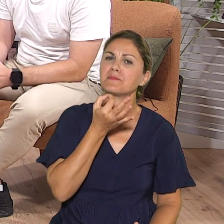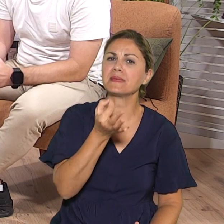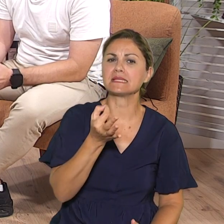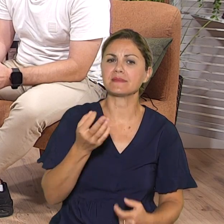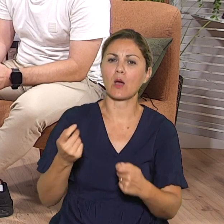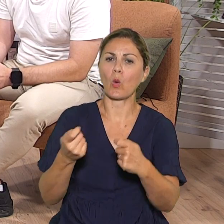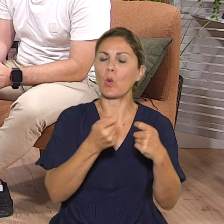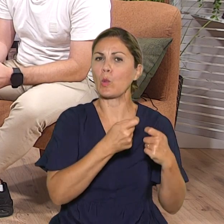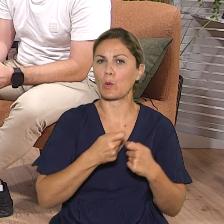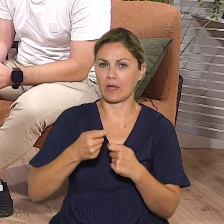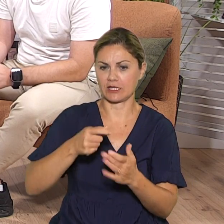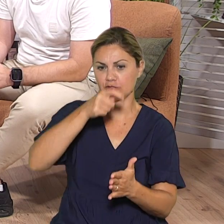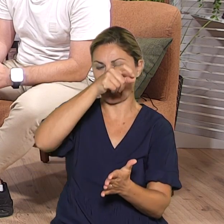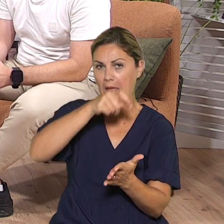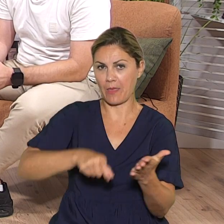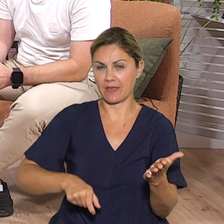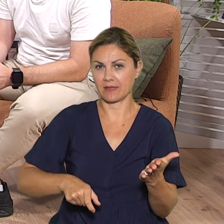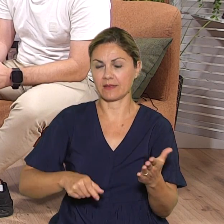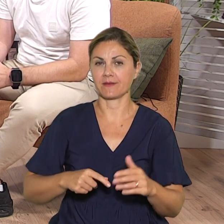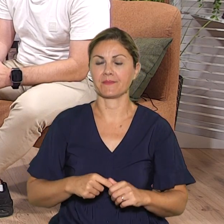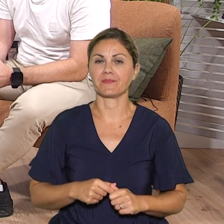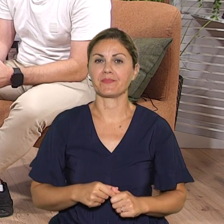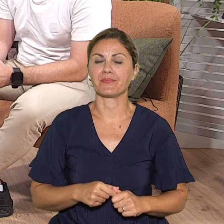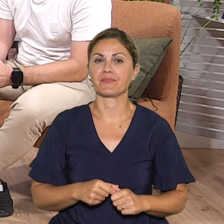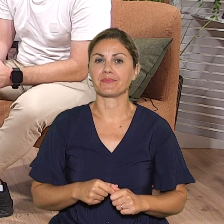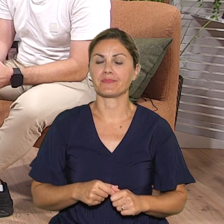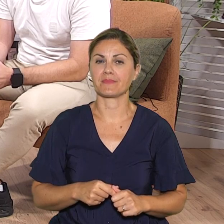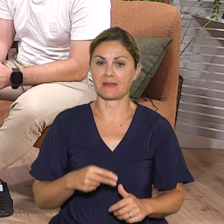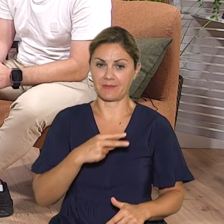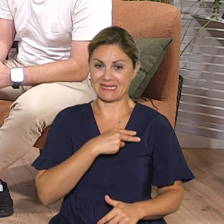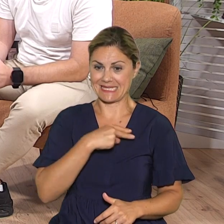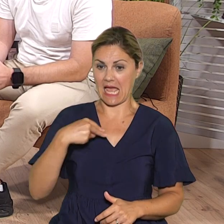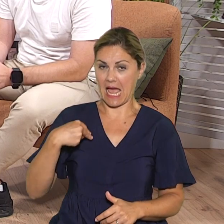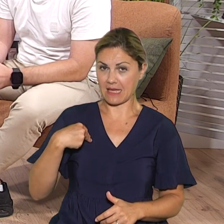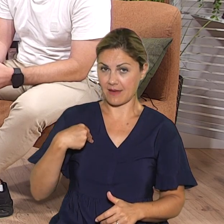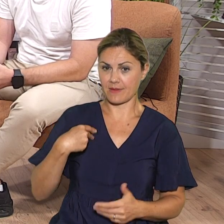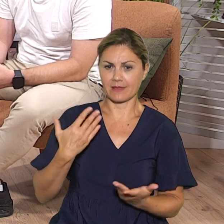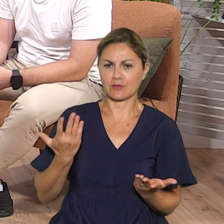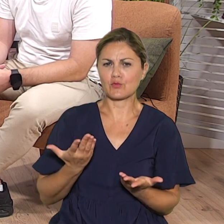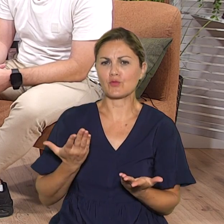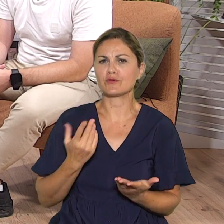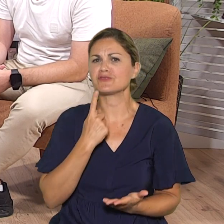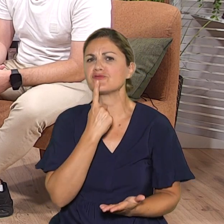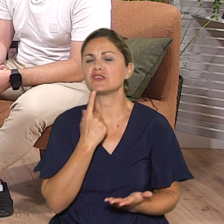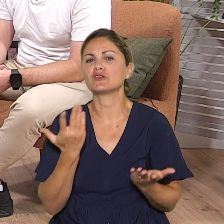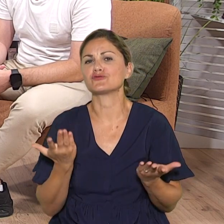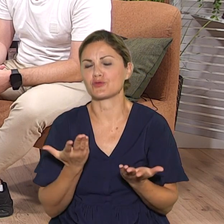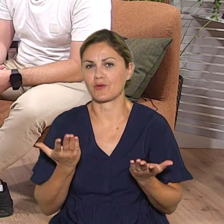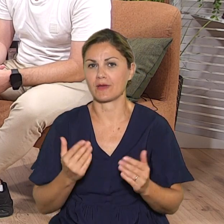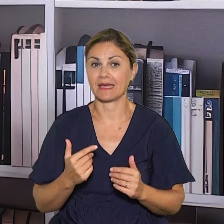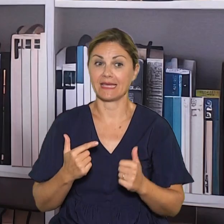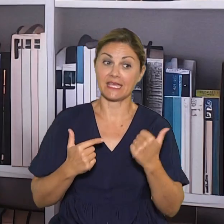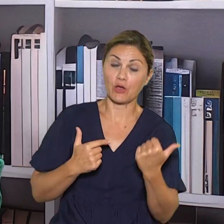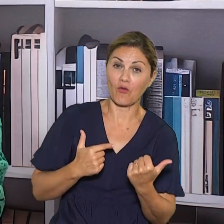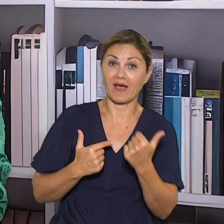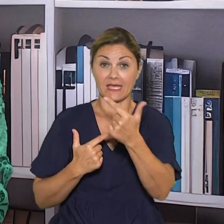udruge? Zapravo, tu je također udruga slična Vlahu Bukovcu ili postoje neke razlike? Nema razlike. Jedna